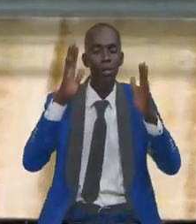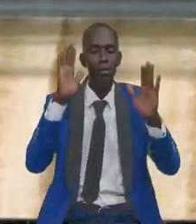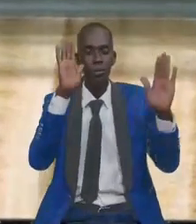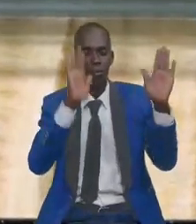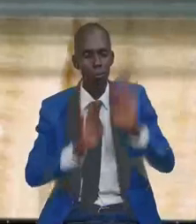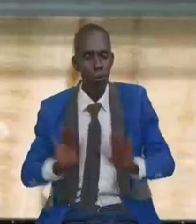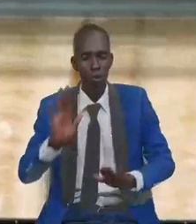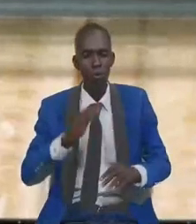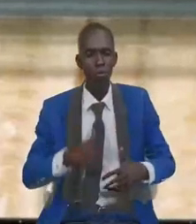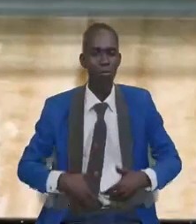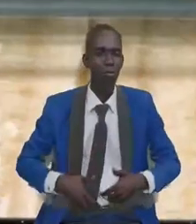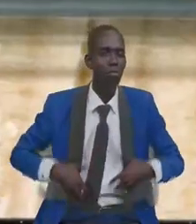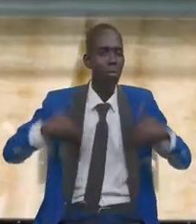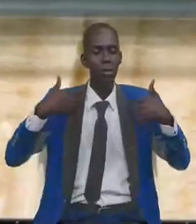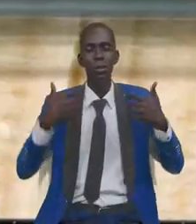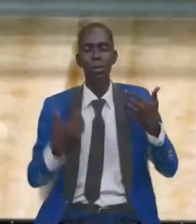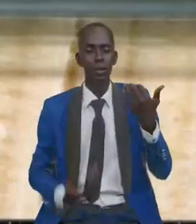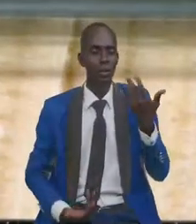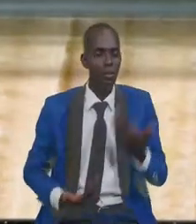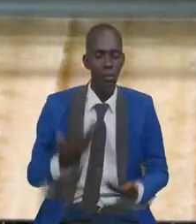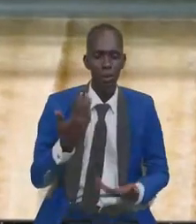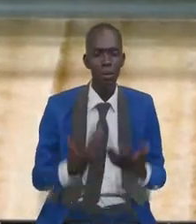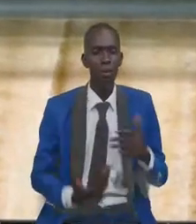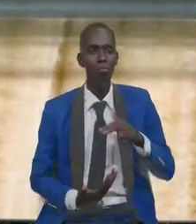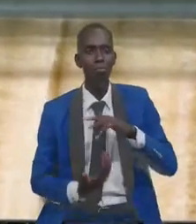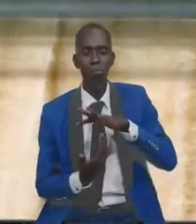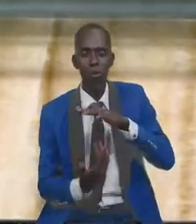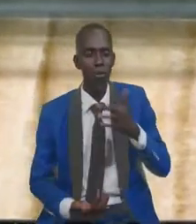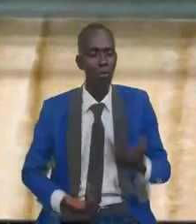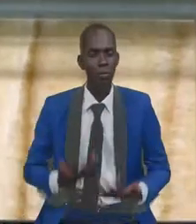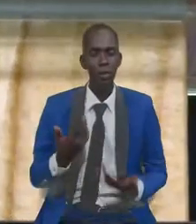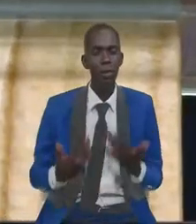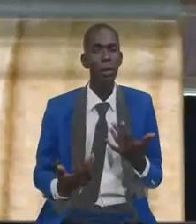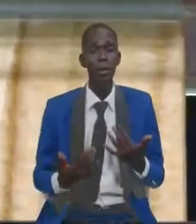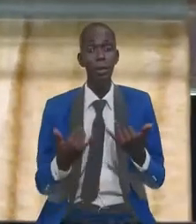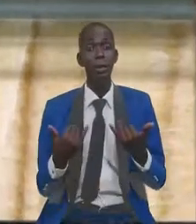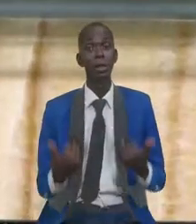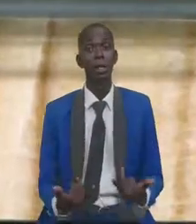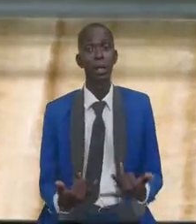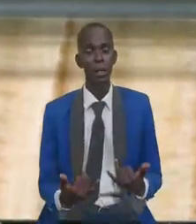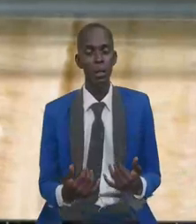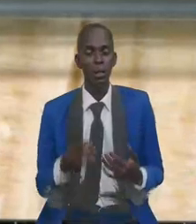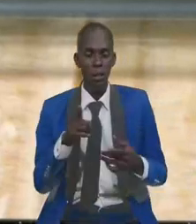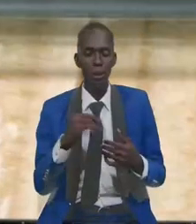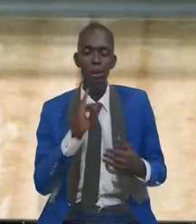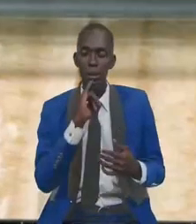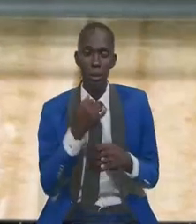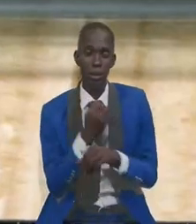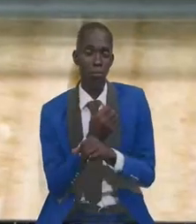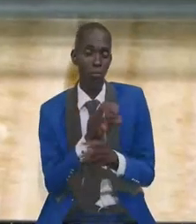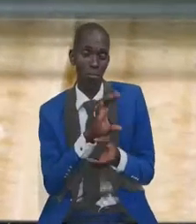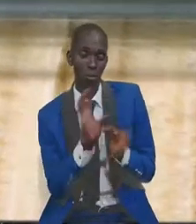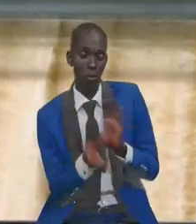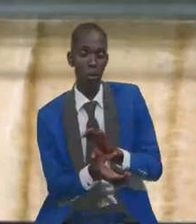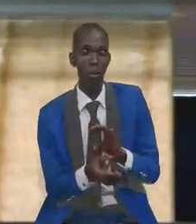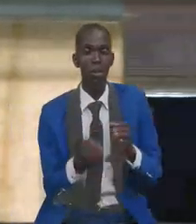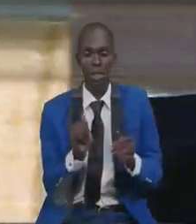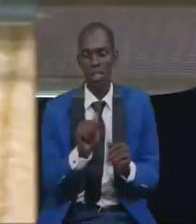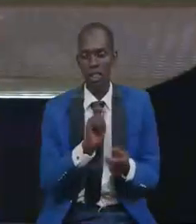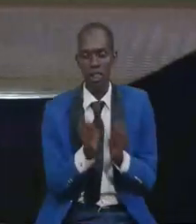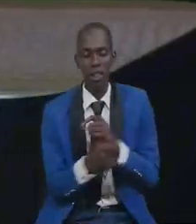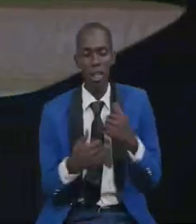feu, un homme de fournaise, la fournaise ardente. Maintenant, la conversion est venue, le changement est venu. Et le